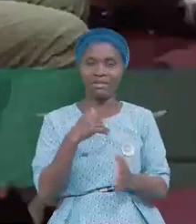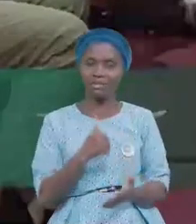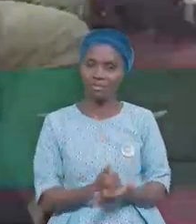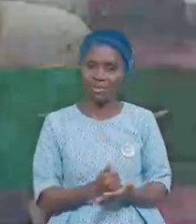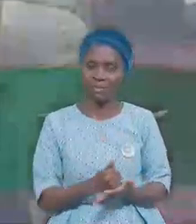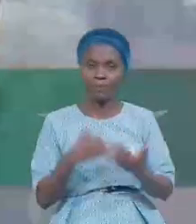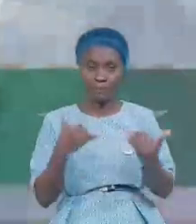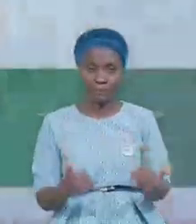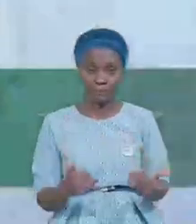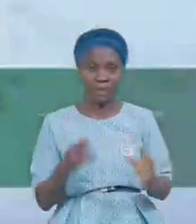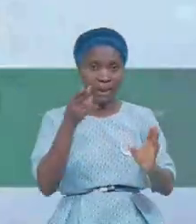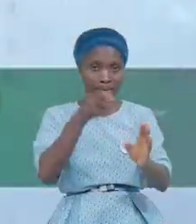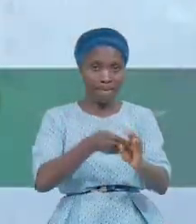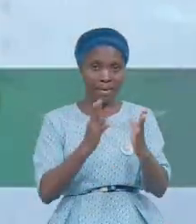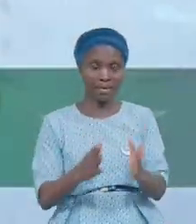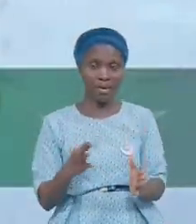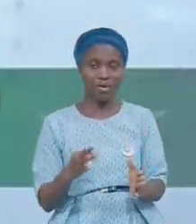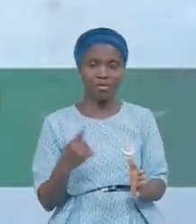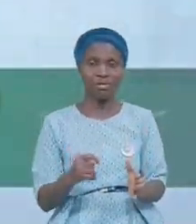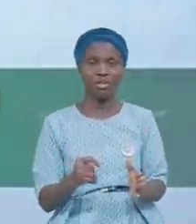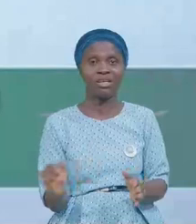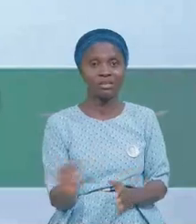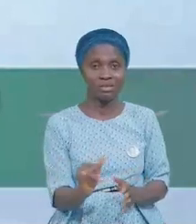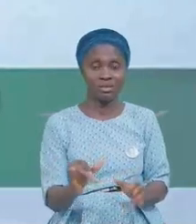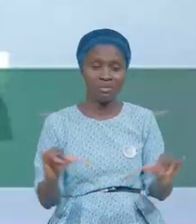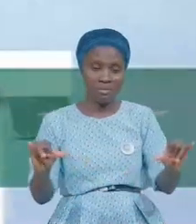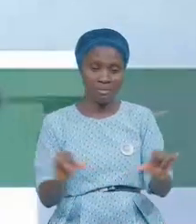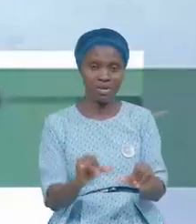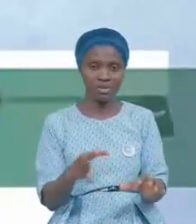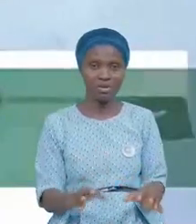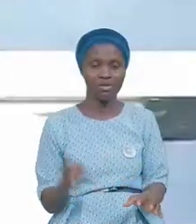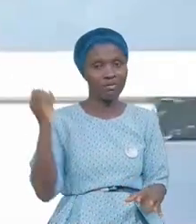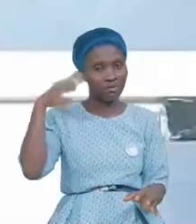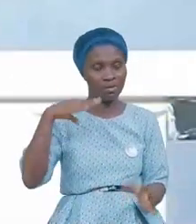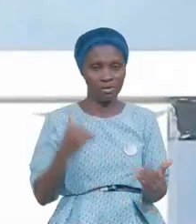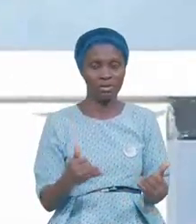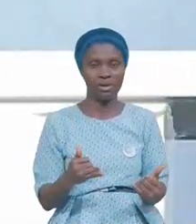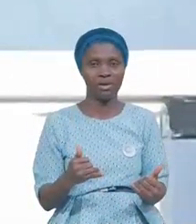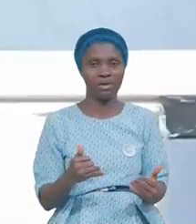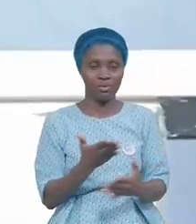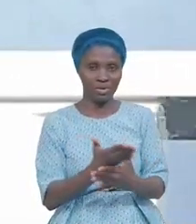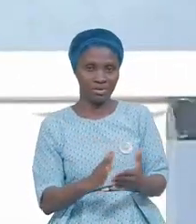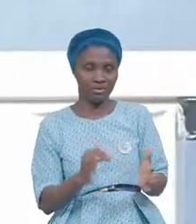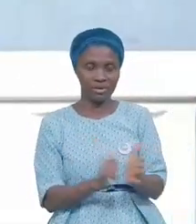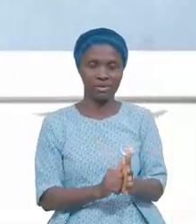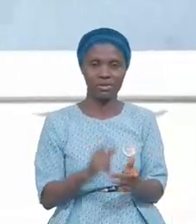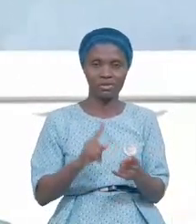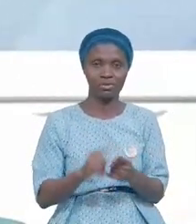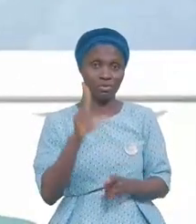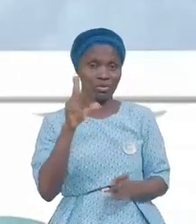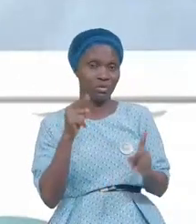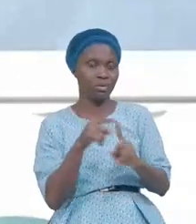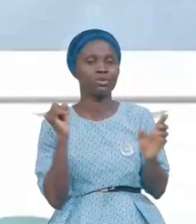Participant de la même mesure de grâce. Divisons cela aussi en 3 parties afin de mieux